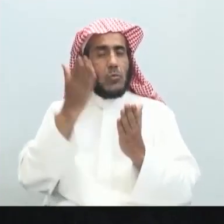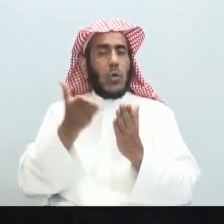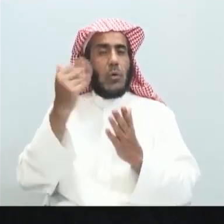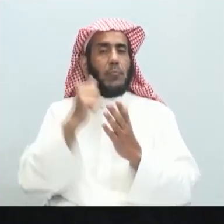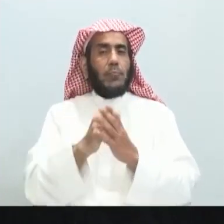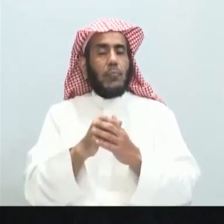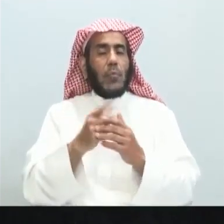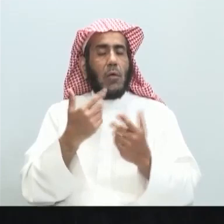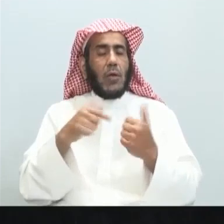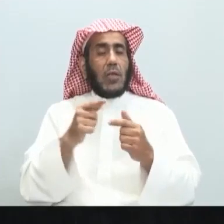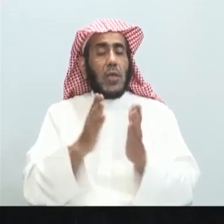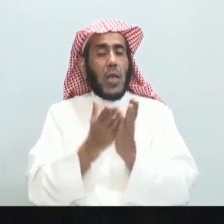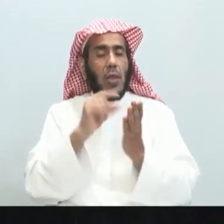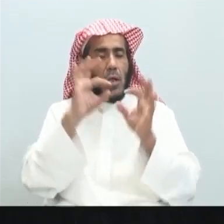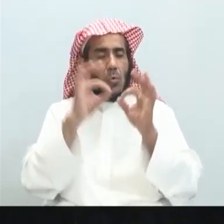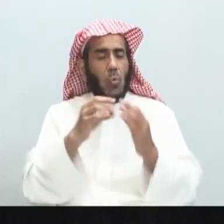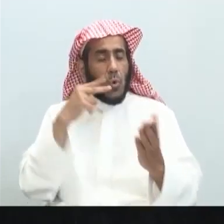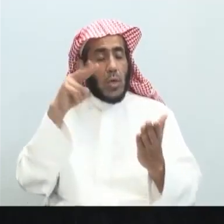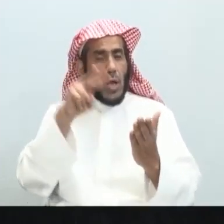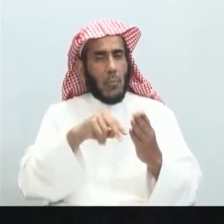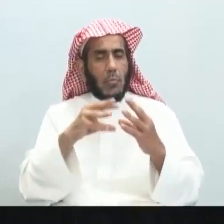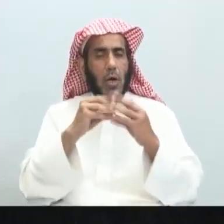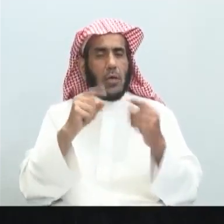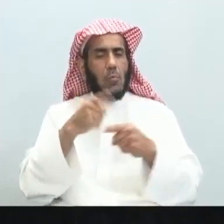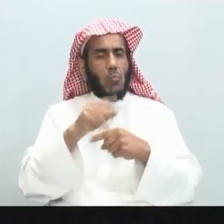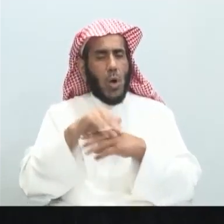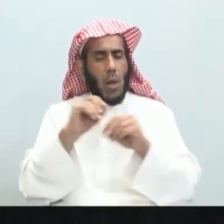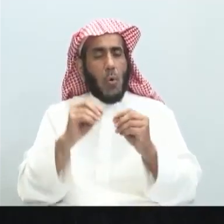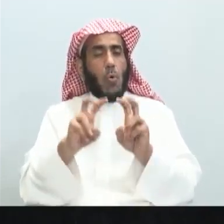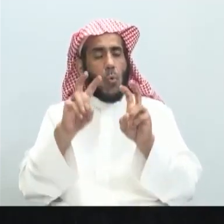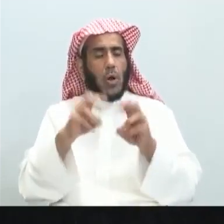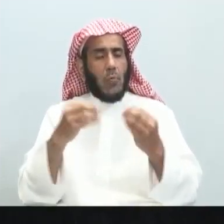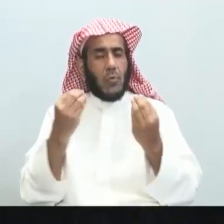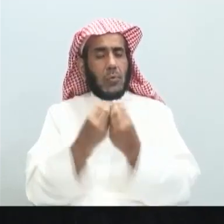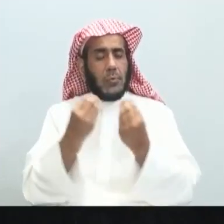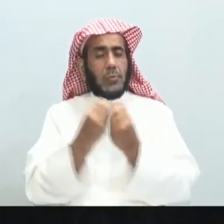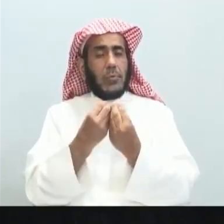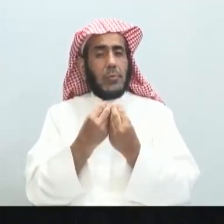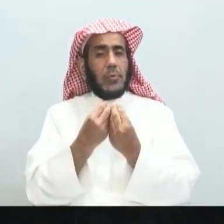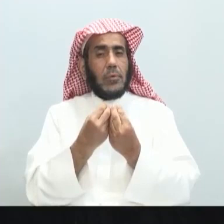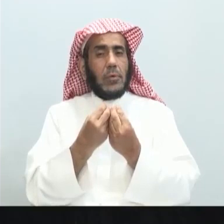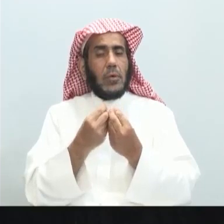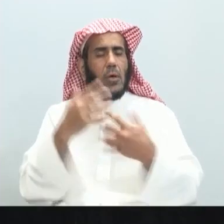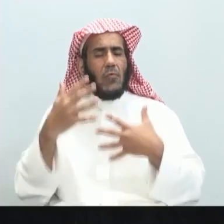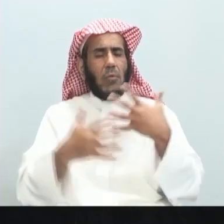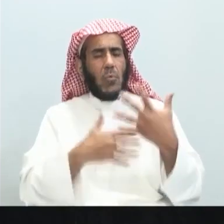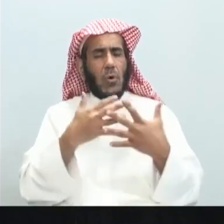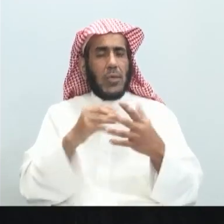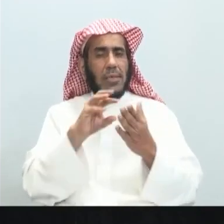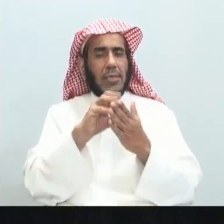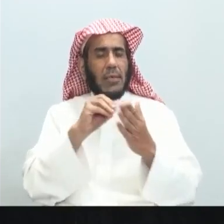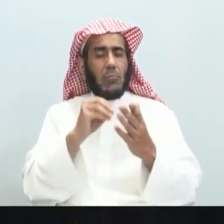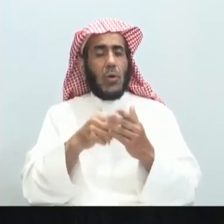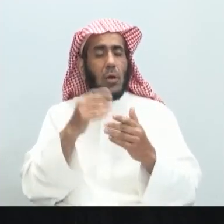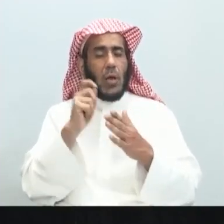وتعالى فنرجع الى هذه الايات ونتامل معانيها ونقف واياكم في محاوله لاستخراج